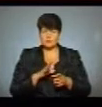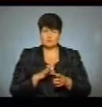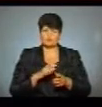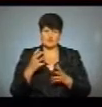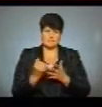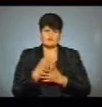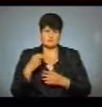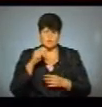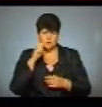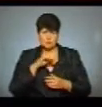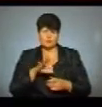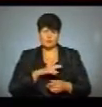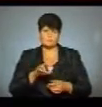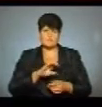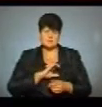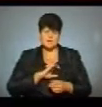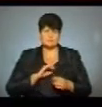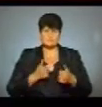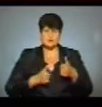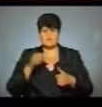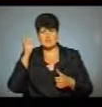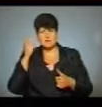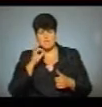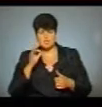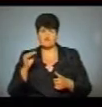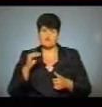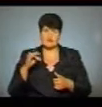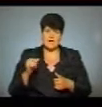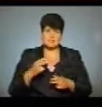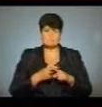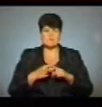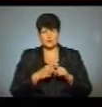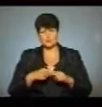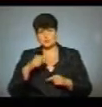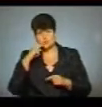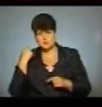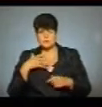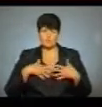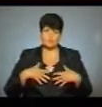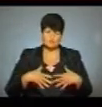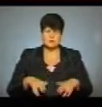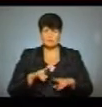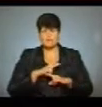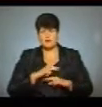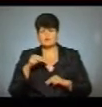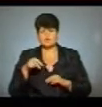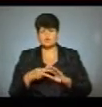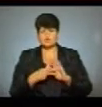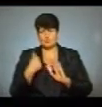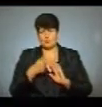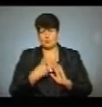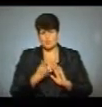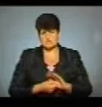чемпіонати України, був призером змагань на турнірах у Німеччині, Фінляндії, Білорусі, Росії та Грузії. Помер у 2007